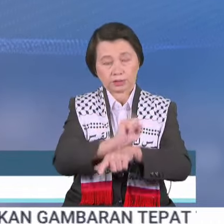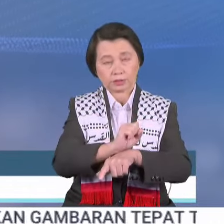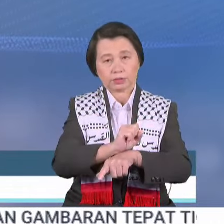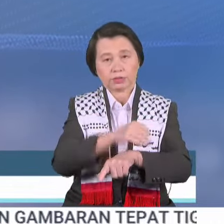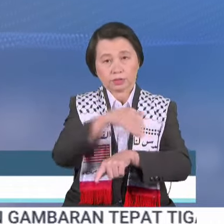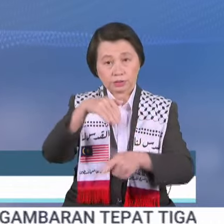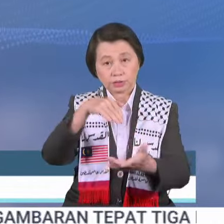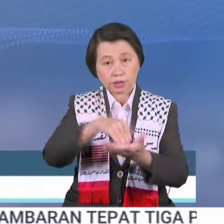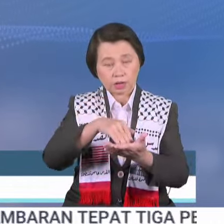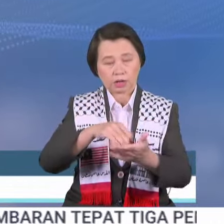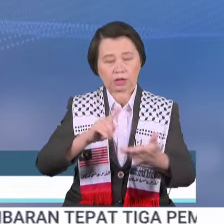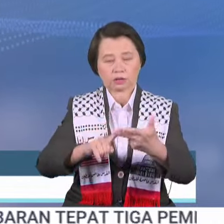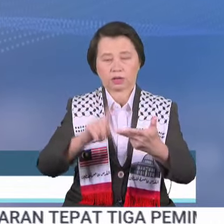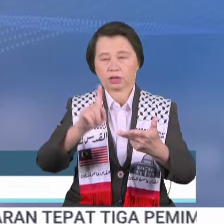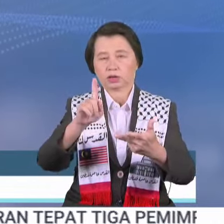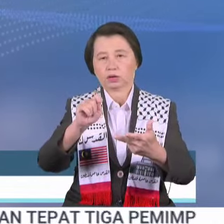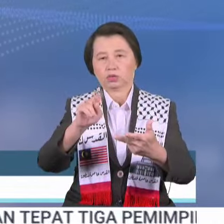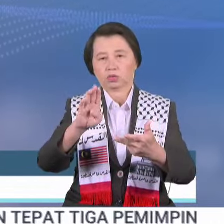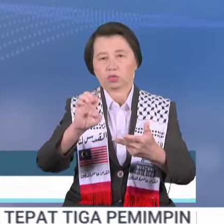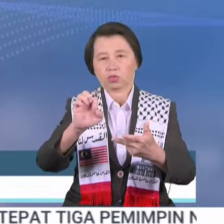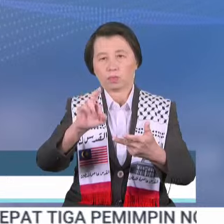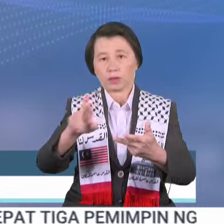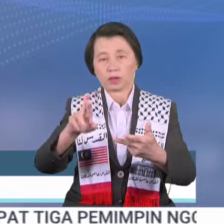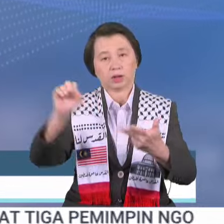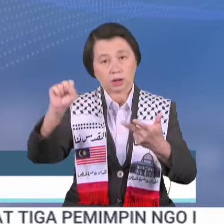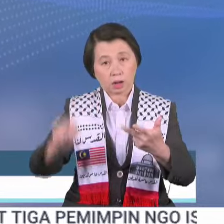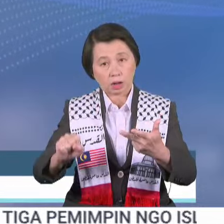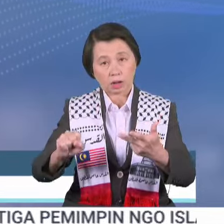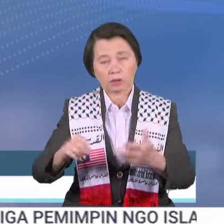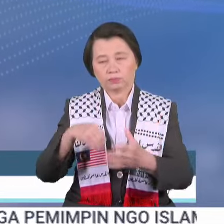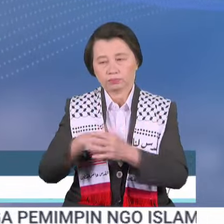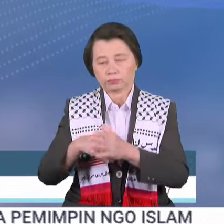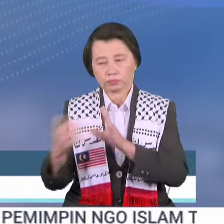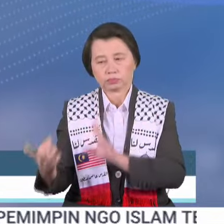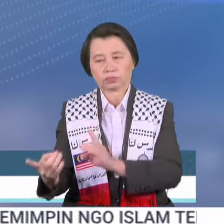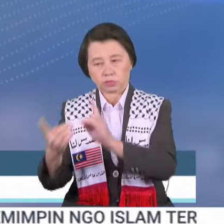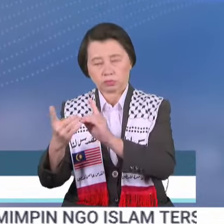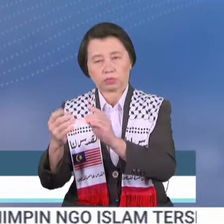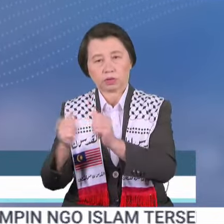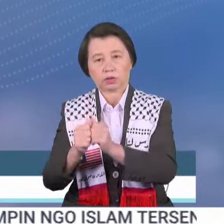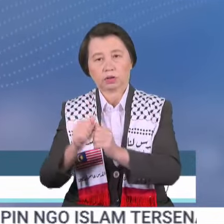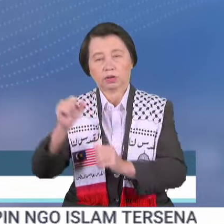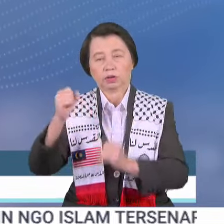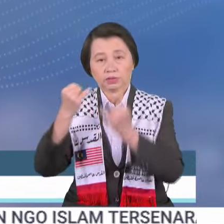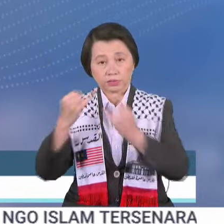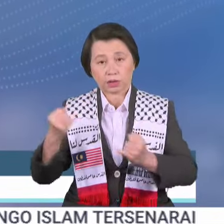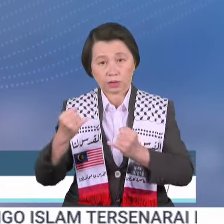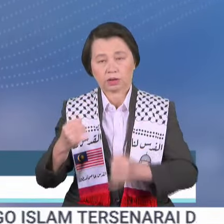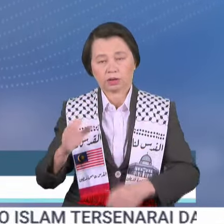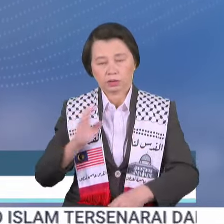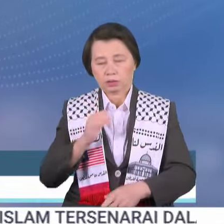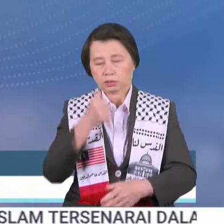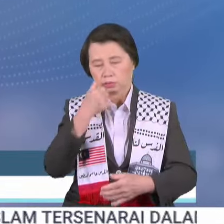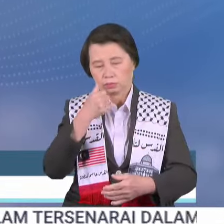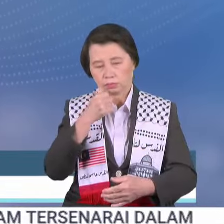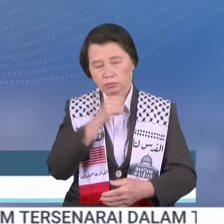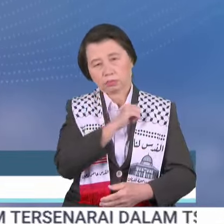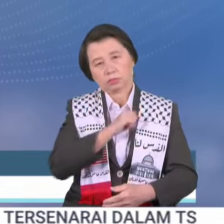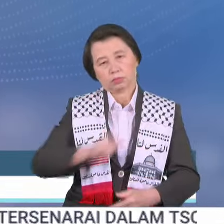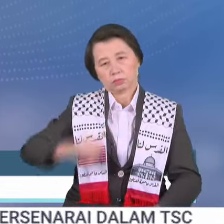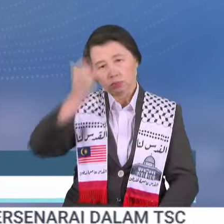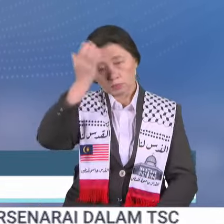selatan menurut hantaran Facebook Rasmi pada pertemuan di Istana Negara Baginda berkenan menyerahkan watikah